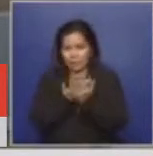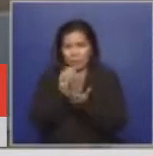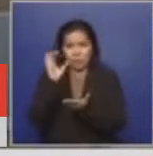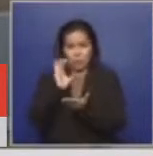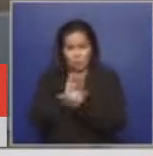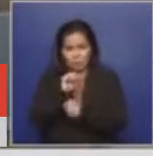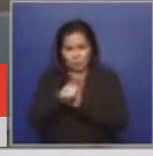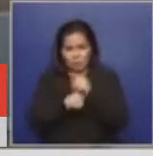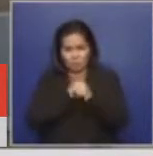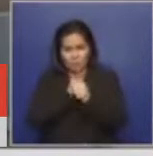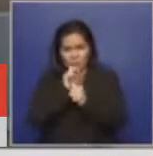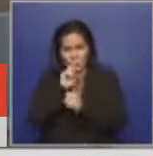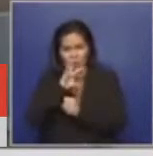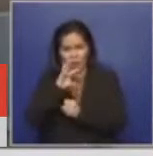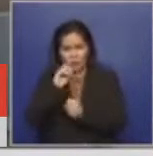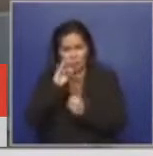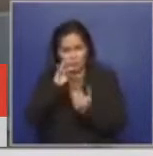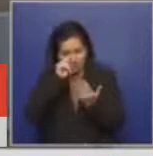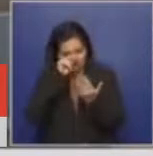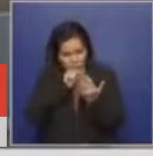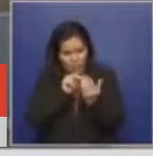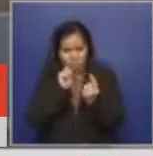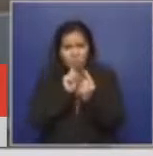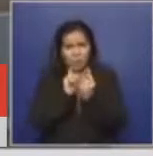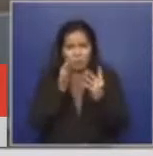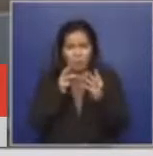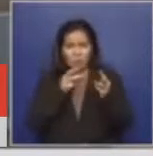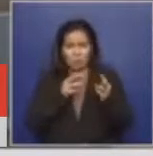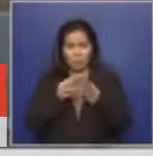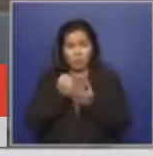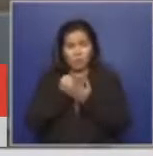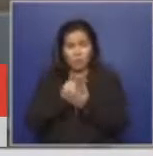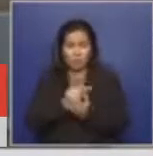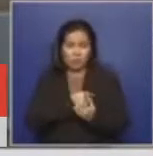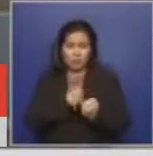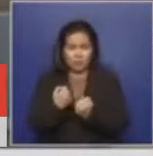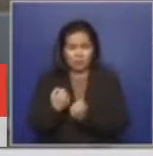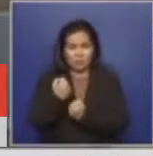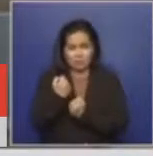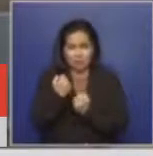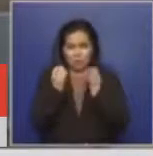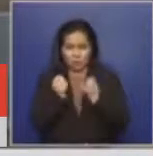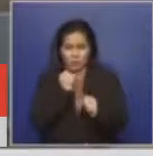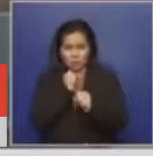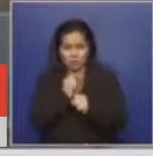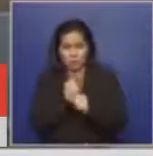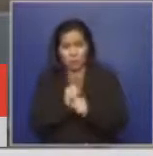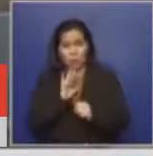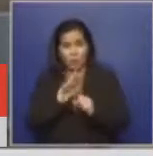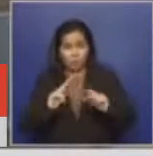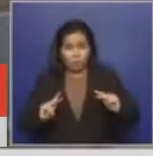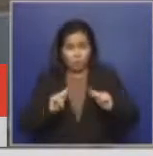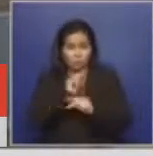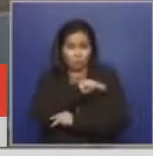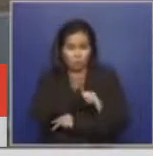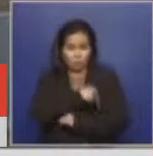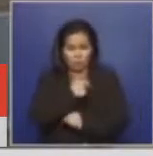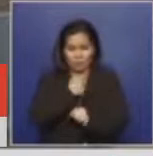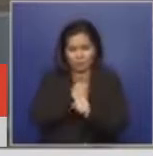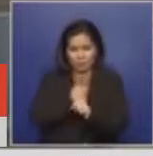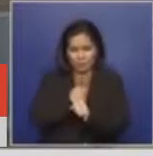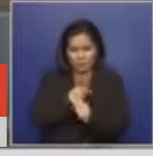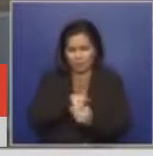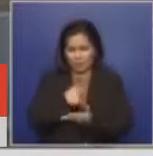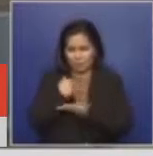ว่าจะสร้างขวัญกำลังใจให้กับเจ้าที่สาสุขที่เป็นผู้ปฏิบัติงานได้อย่าง